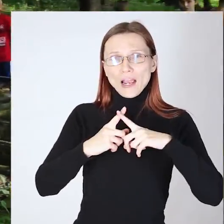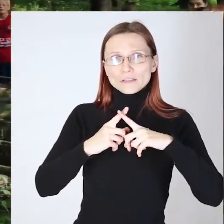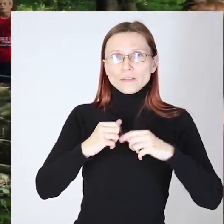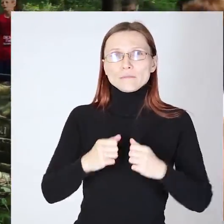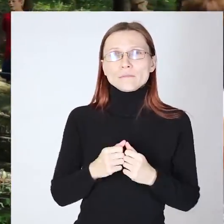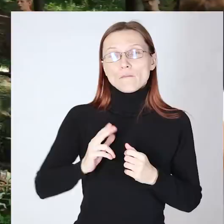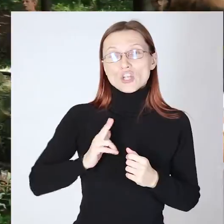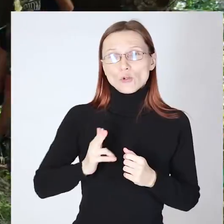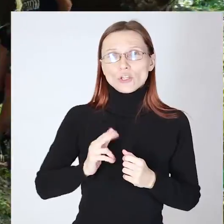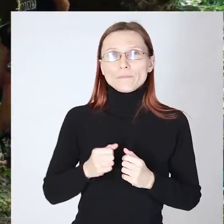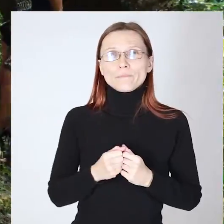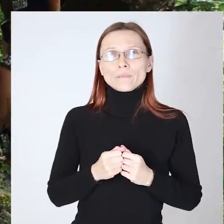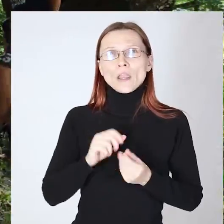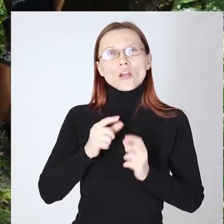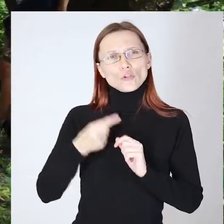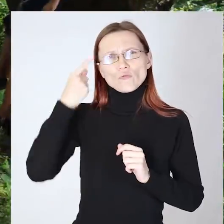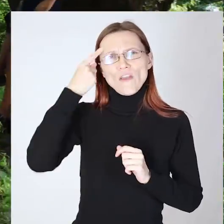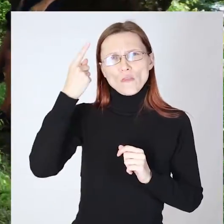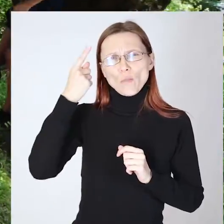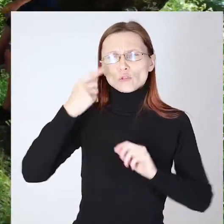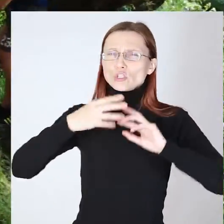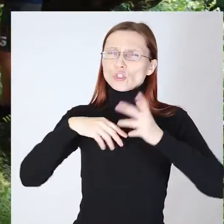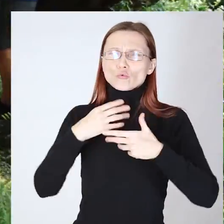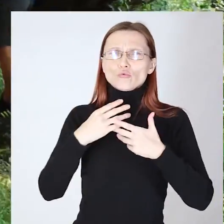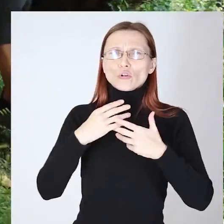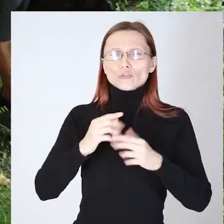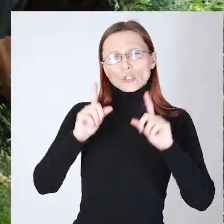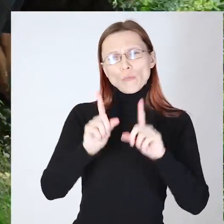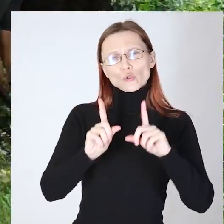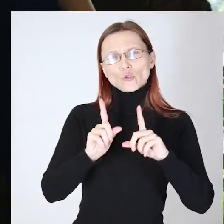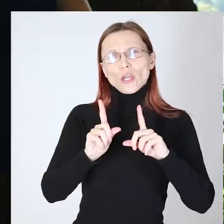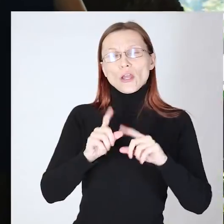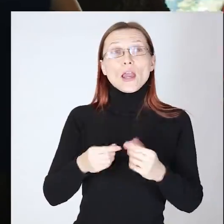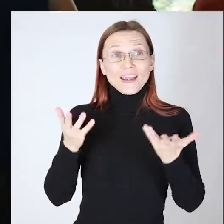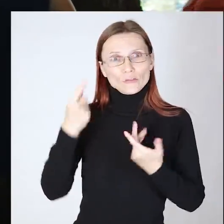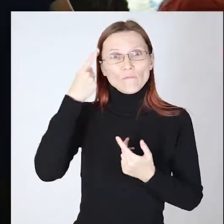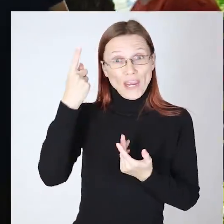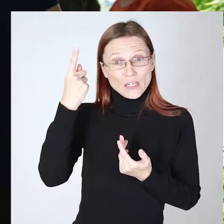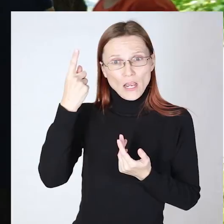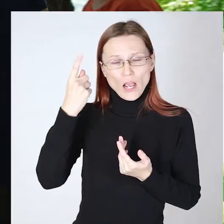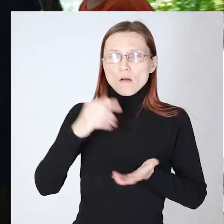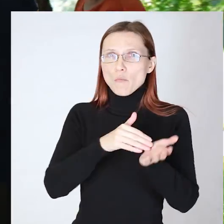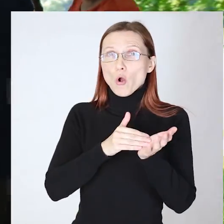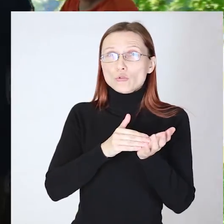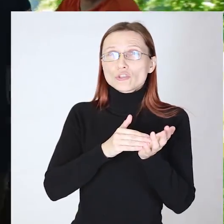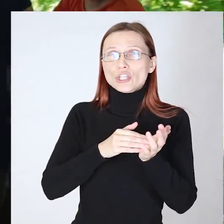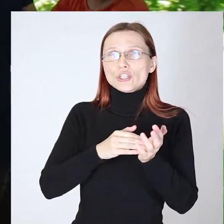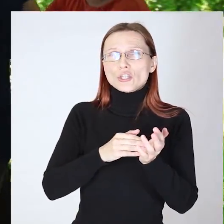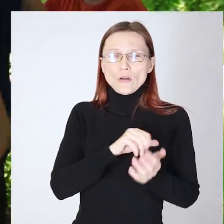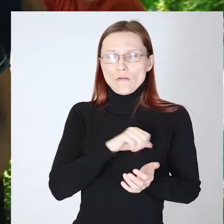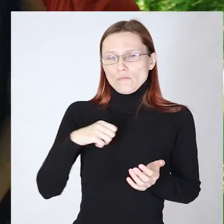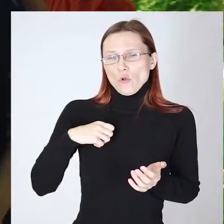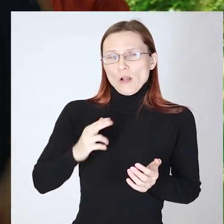života. Či už vo svojich vedomostiach, alebo v zručnostiach, alebo v postojoch. A keď to vedia aplikovať do bežného